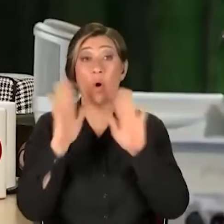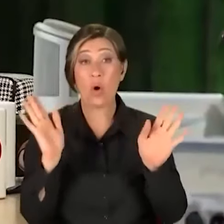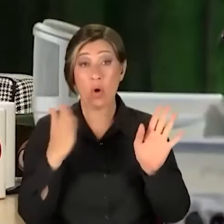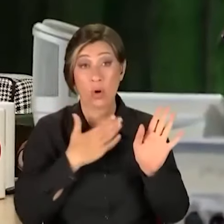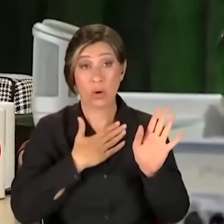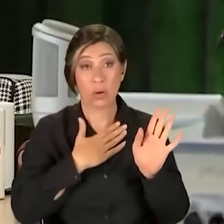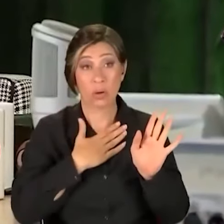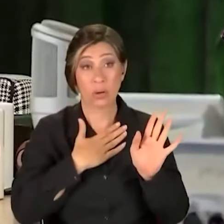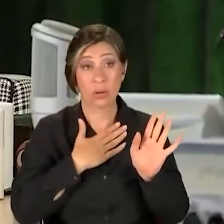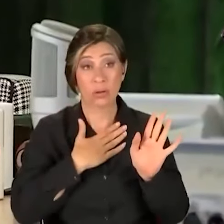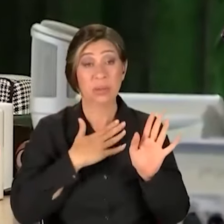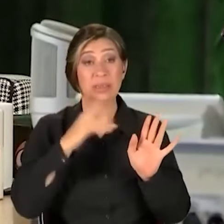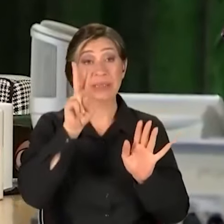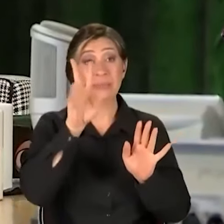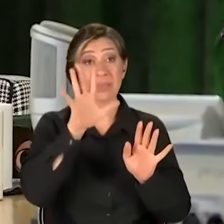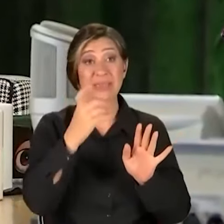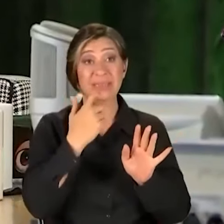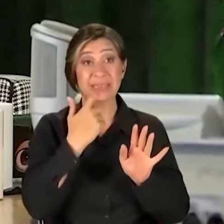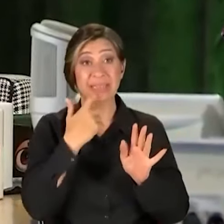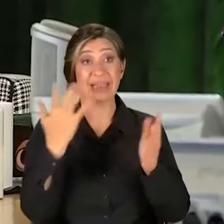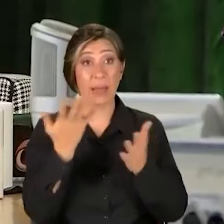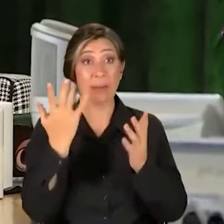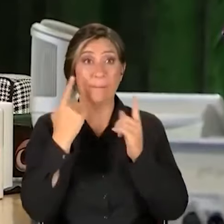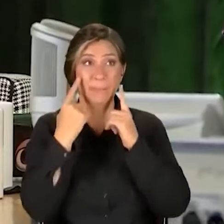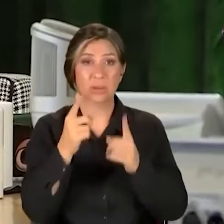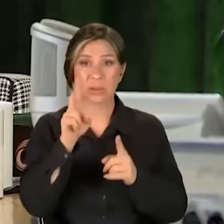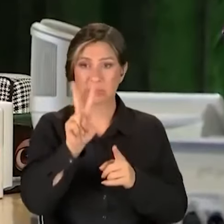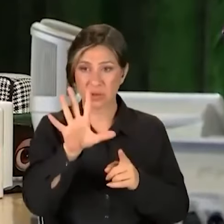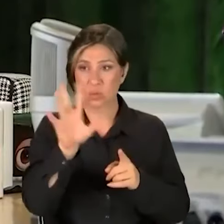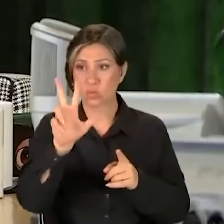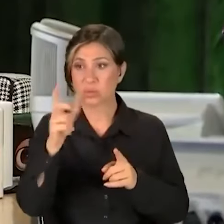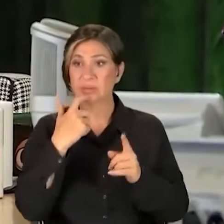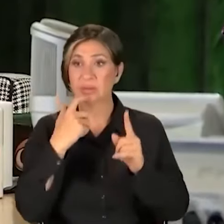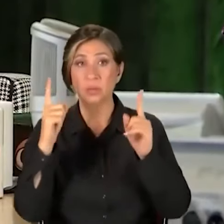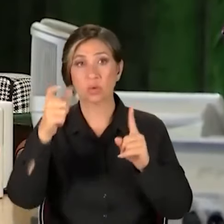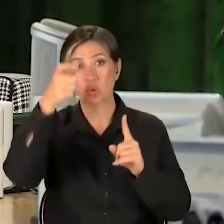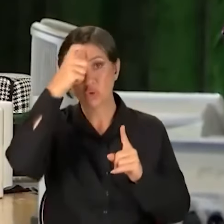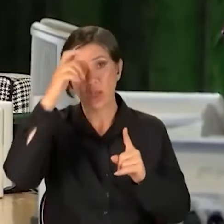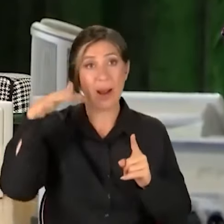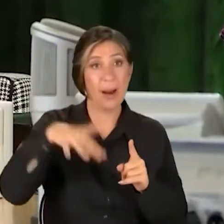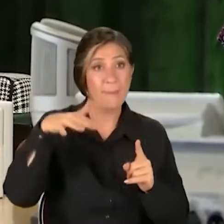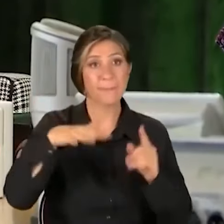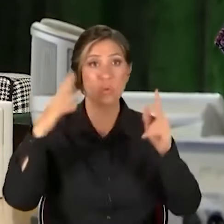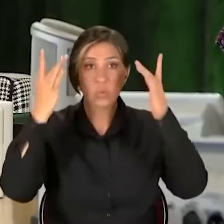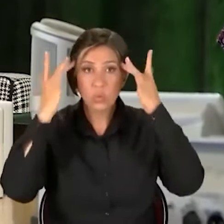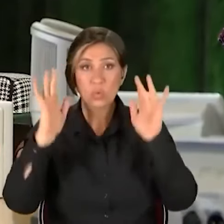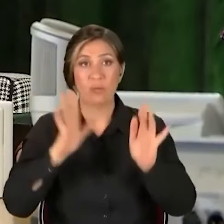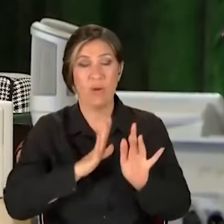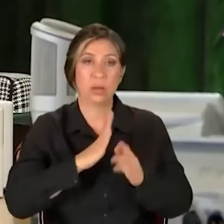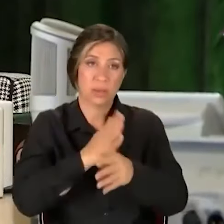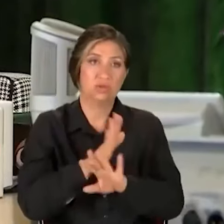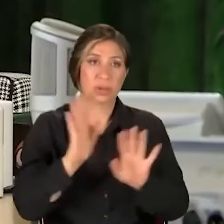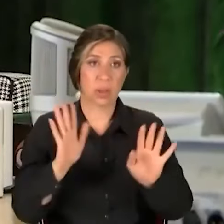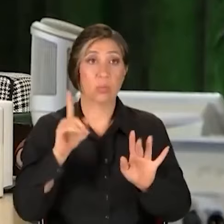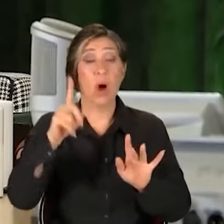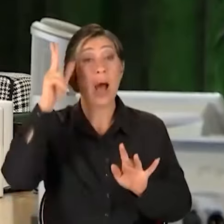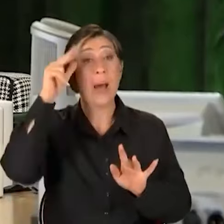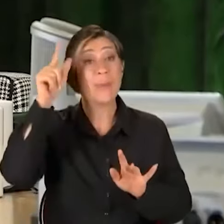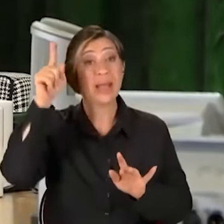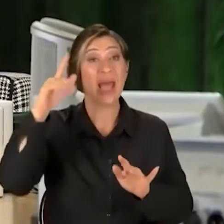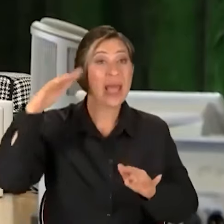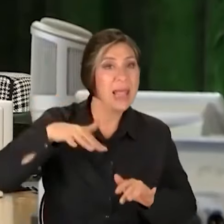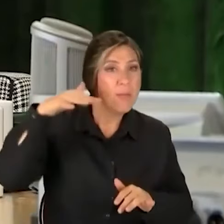değil. 25 senelik, artık nereden baksanız bir 25-30 senelik bir Türkçe rap kültürü var yani, gerçekten var. Bu